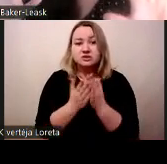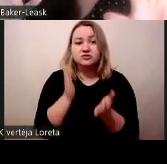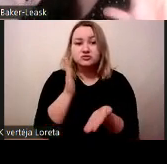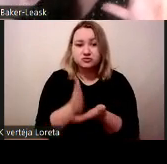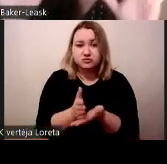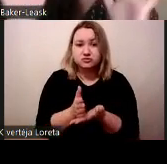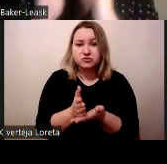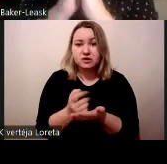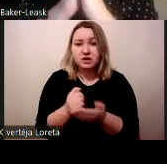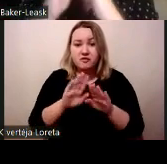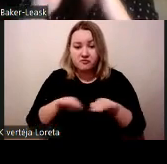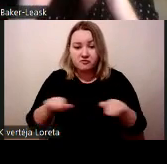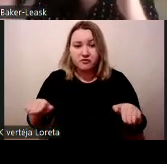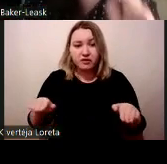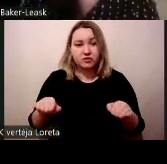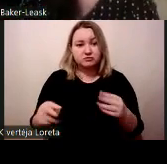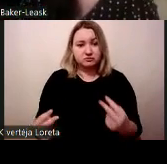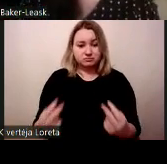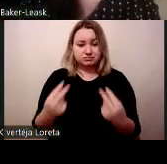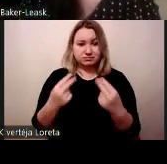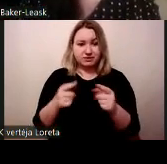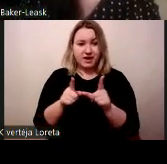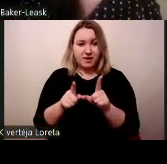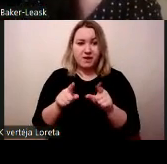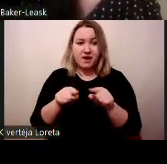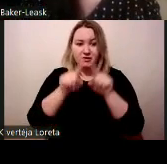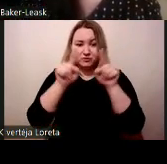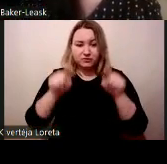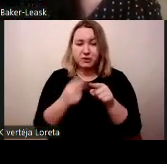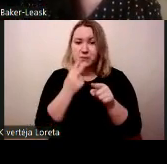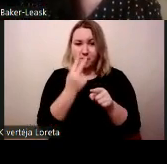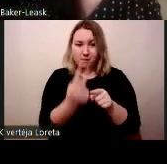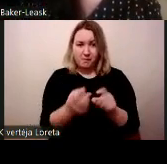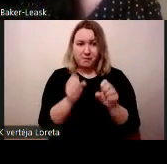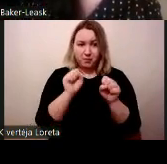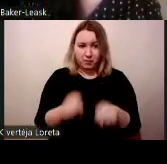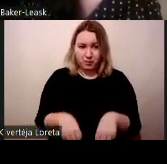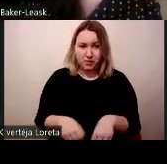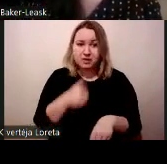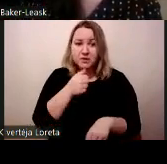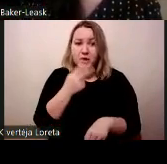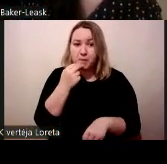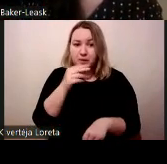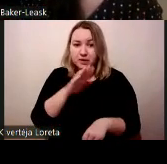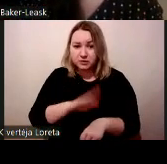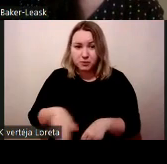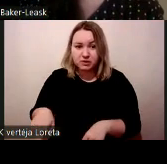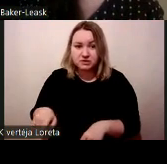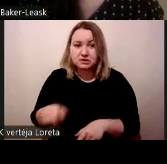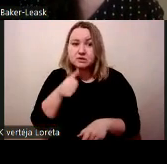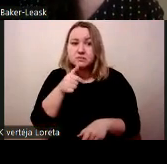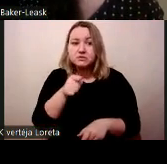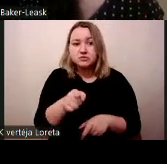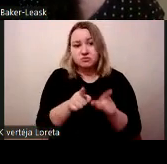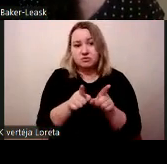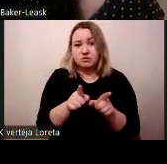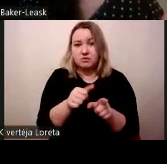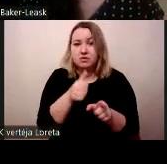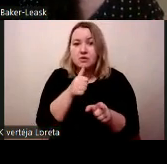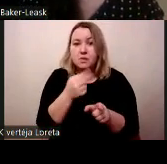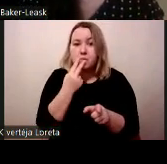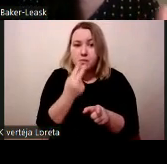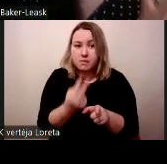žiūri vaikus, asuktos, taip sakant, viršeliais į vaikus. Ir ypač pradinėse mokyklose tai yra aktualu. Matomumas turi